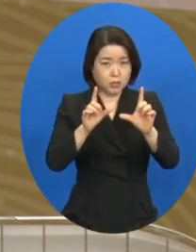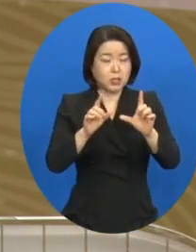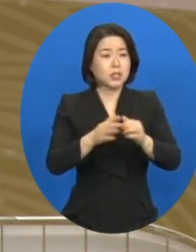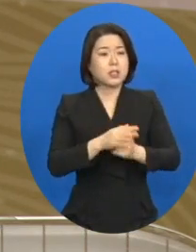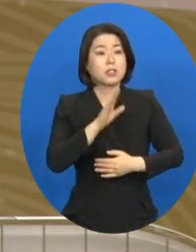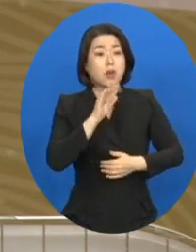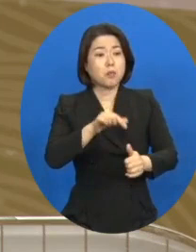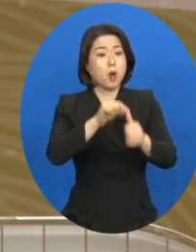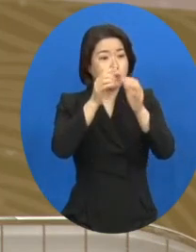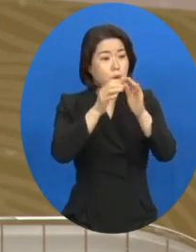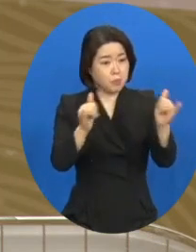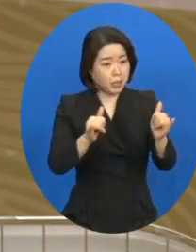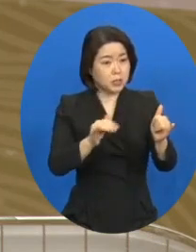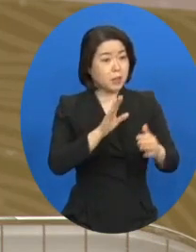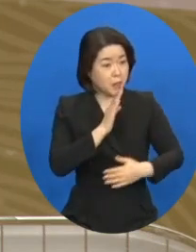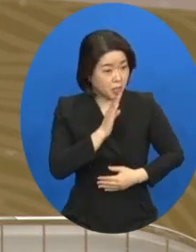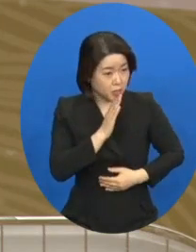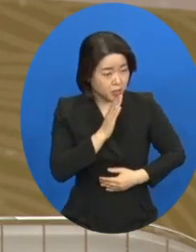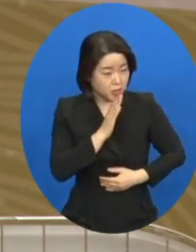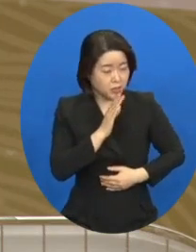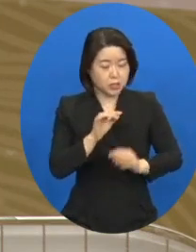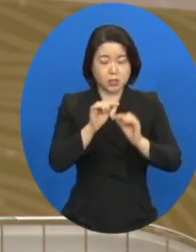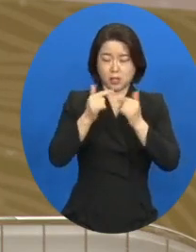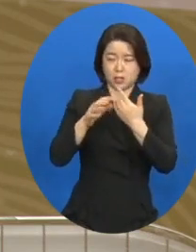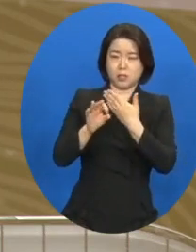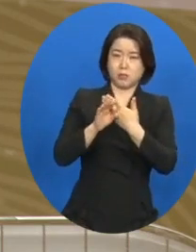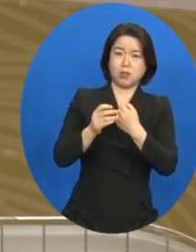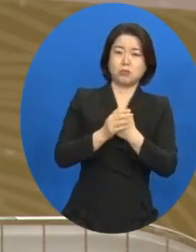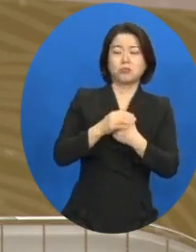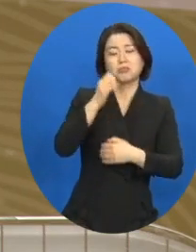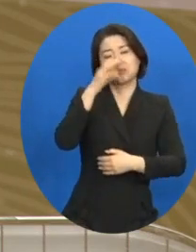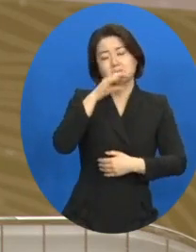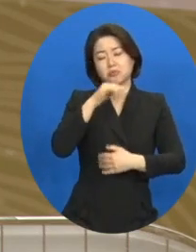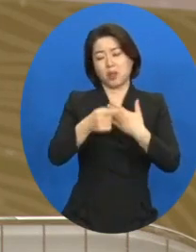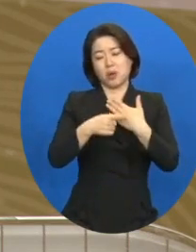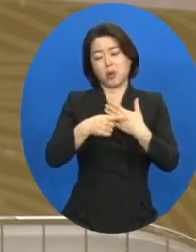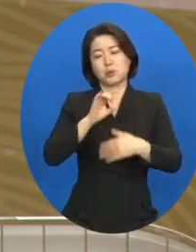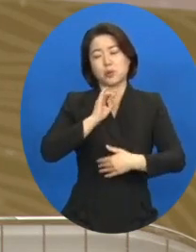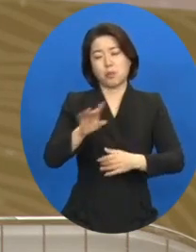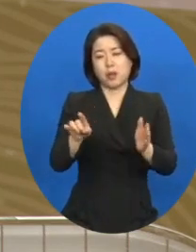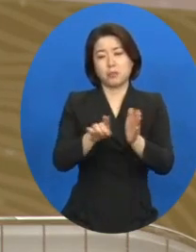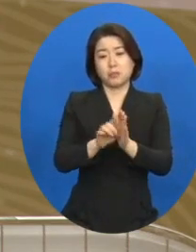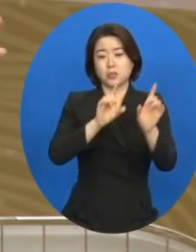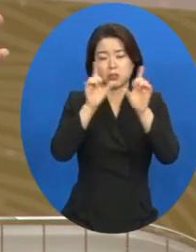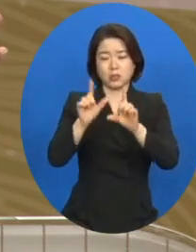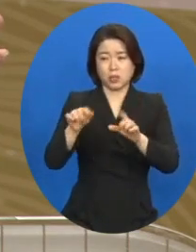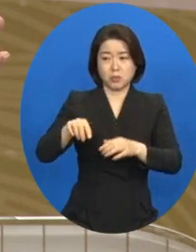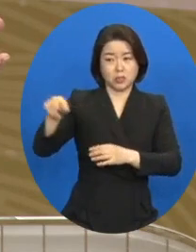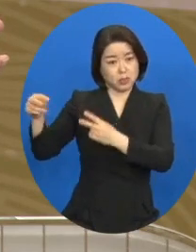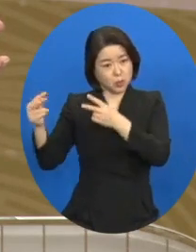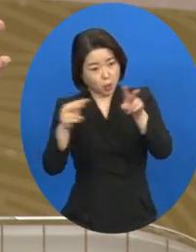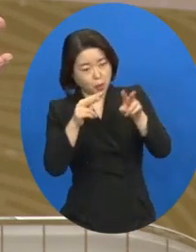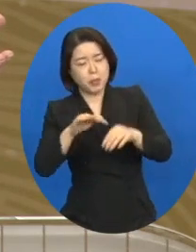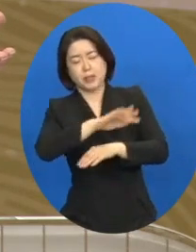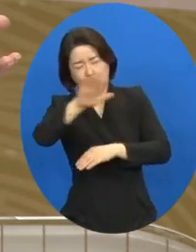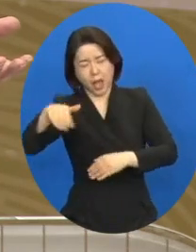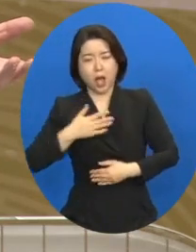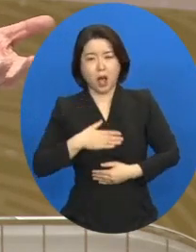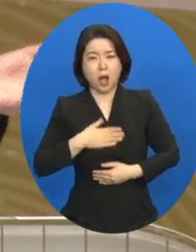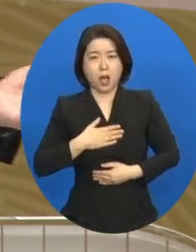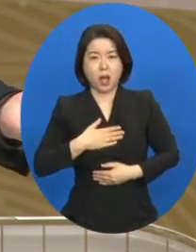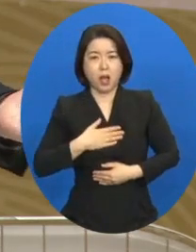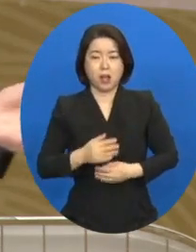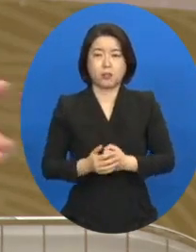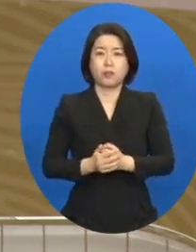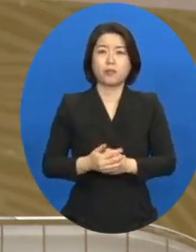정말 구원받은 자인지 아니면 그냥 믿는 척하고 사는 사람인지 다 알아요.